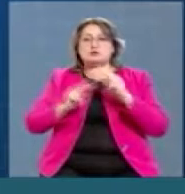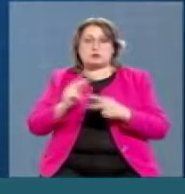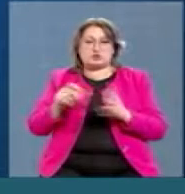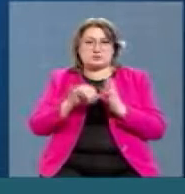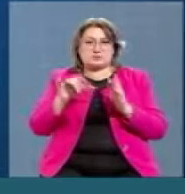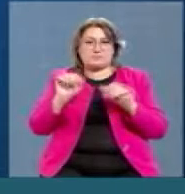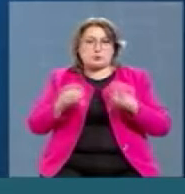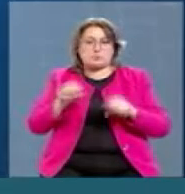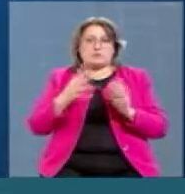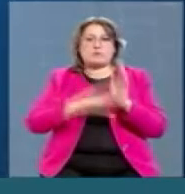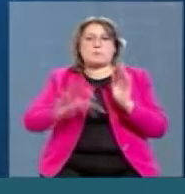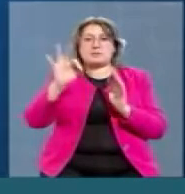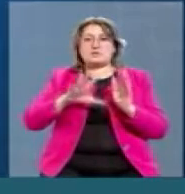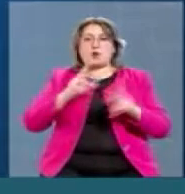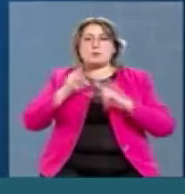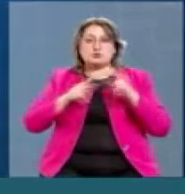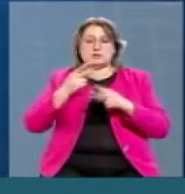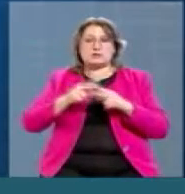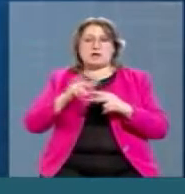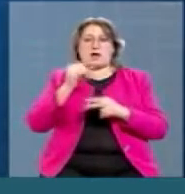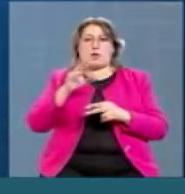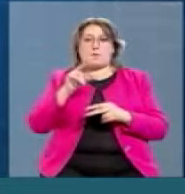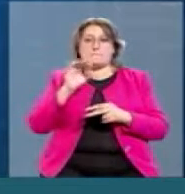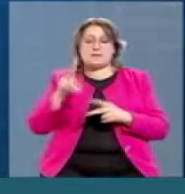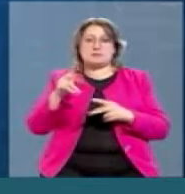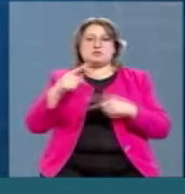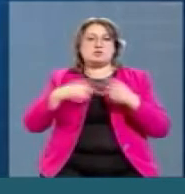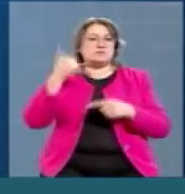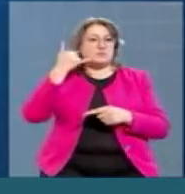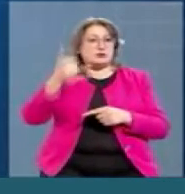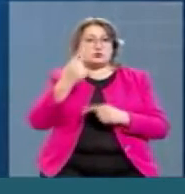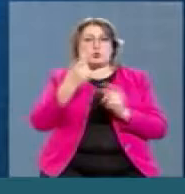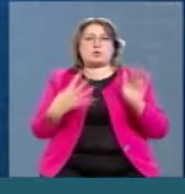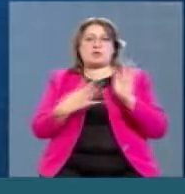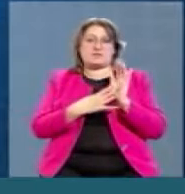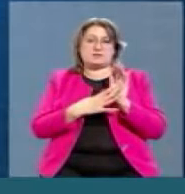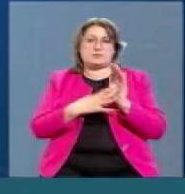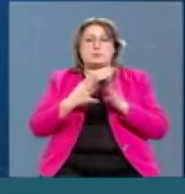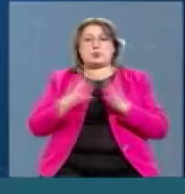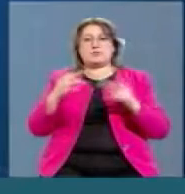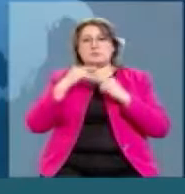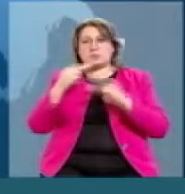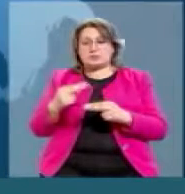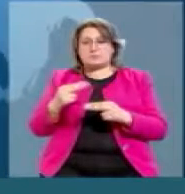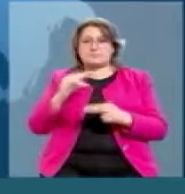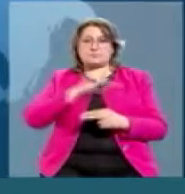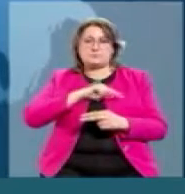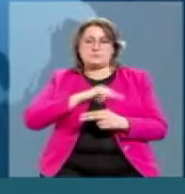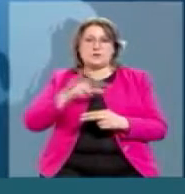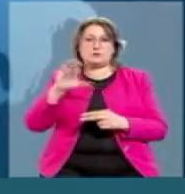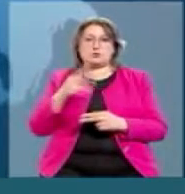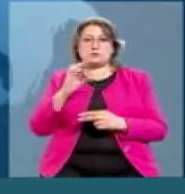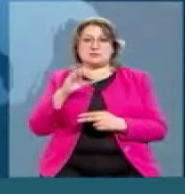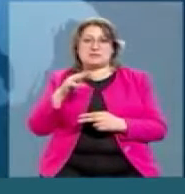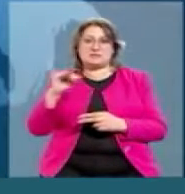обращения. 90% всех обращений поступает в Айкомек посредством звонков на номер 109. Большое внимание оказывается работе в